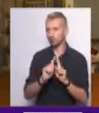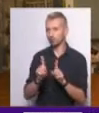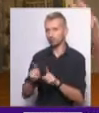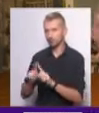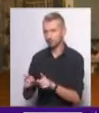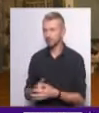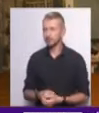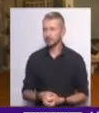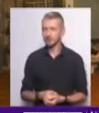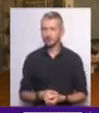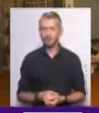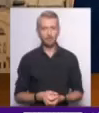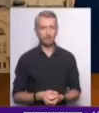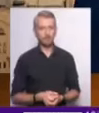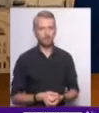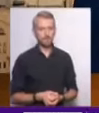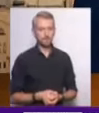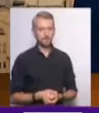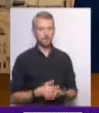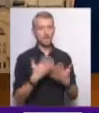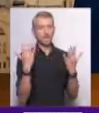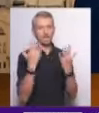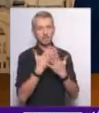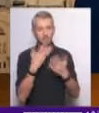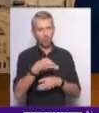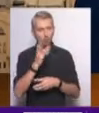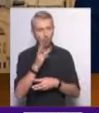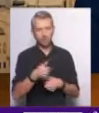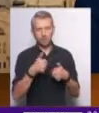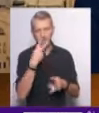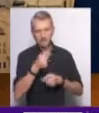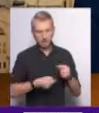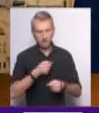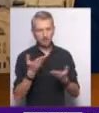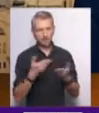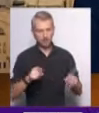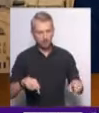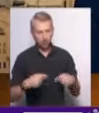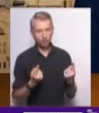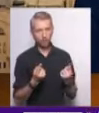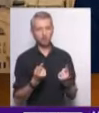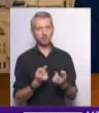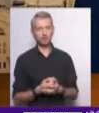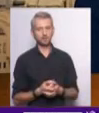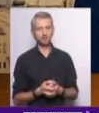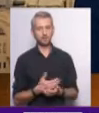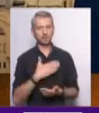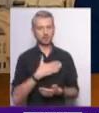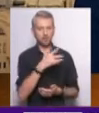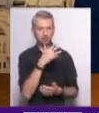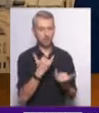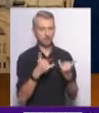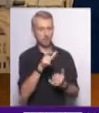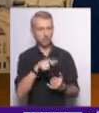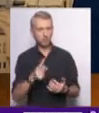невеличка специфіка. Прошу. Ну, власне, кінопокази – це гарна традиція, яка відновлюється. В наш час зараз люди